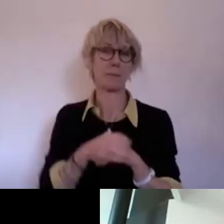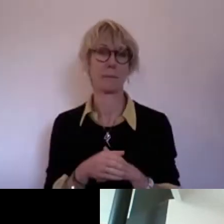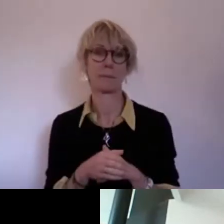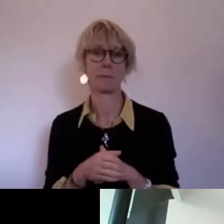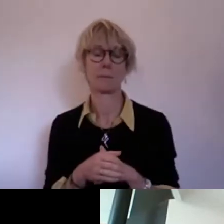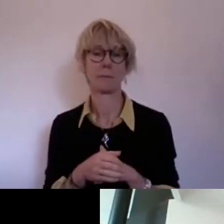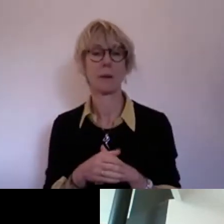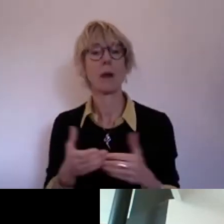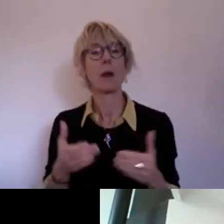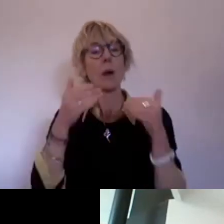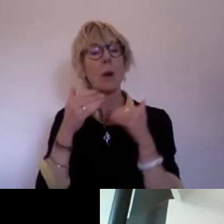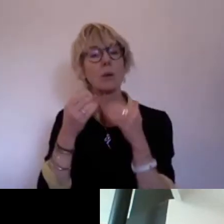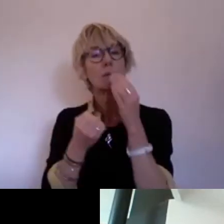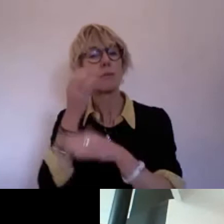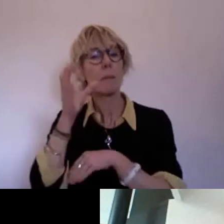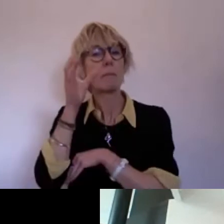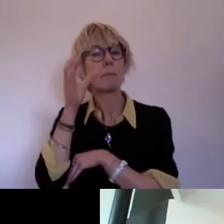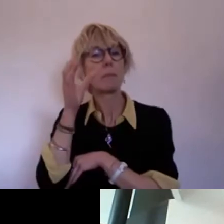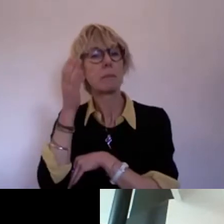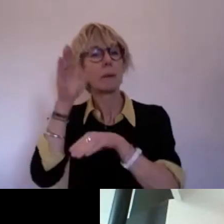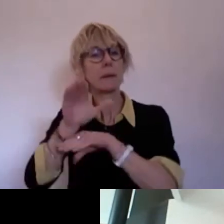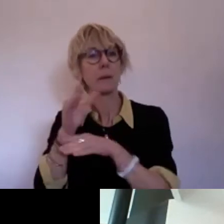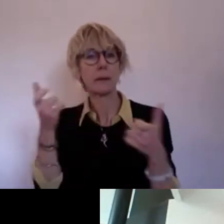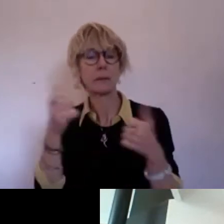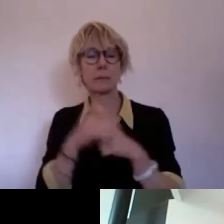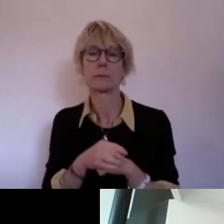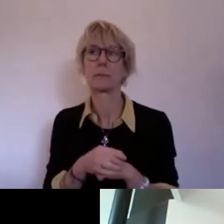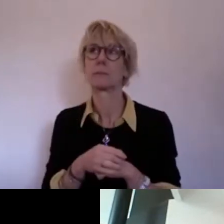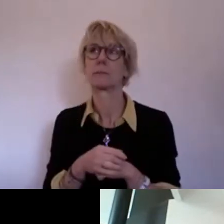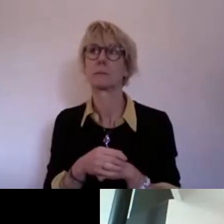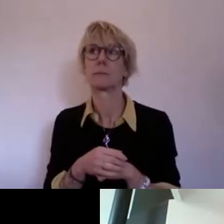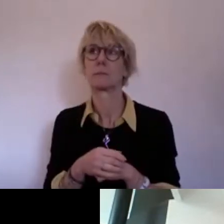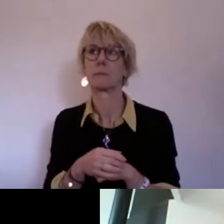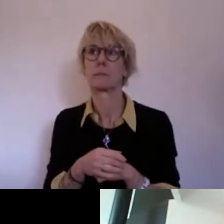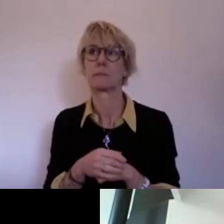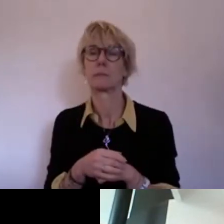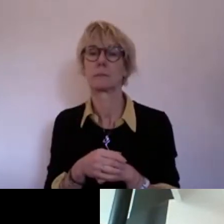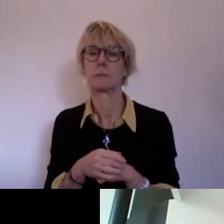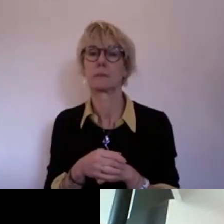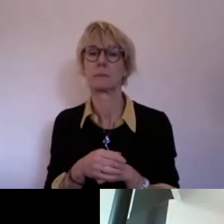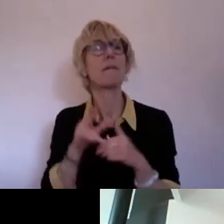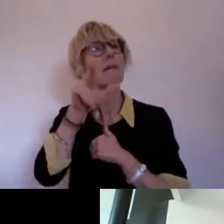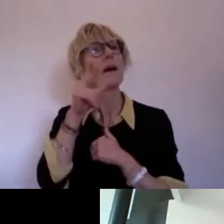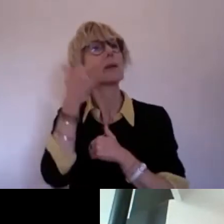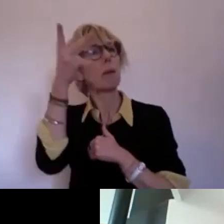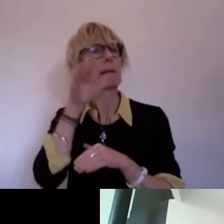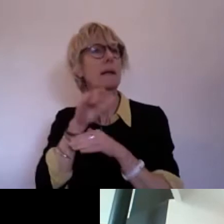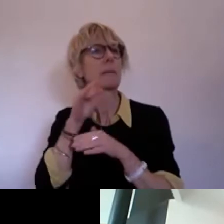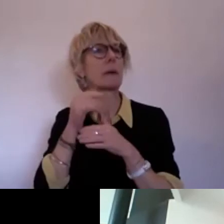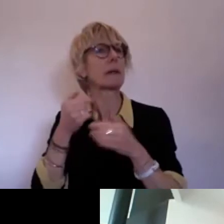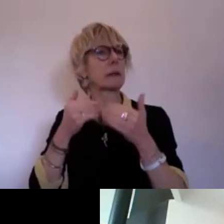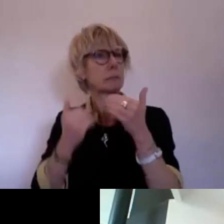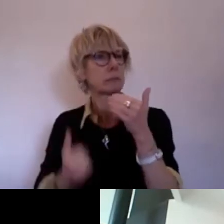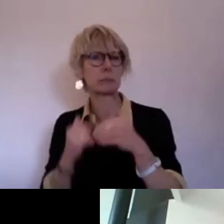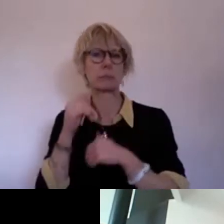d'autres témoignages. Précisément, on arrive à la première phase de questions-témoignages que j'évoquais au début. Il y en aura trois, une autre tout